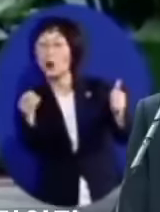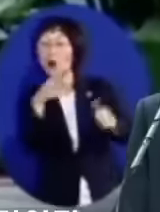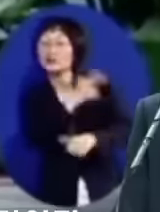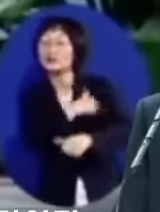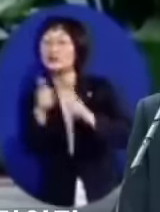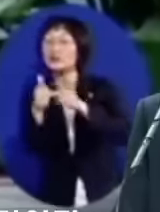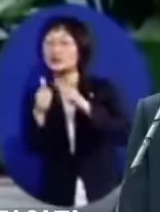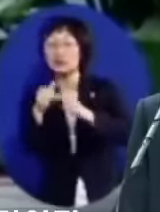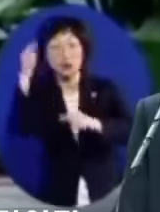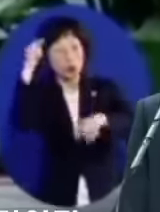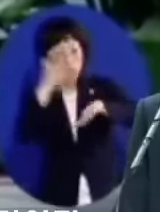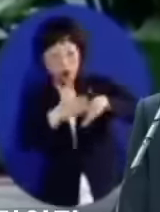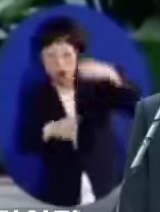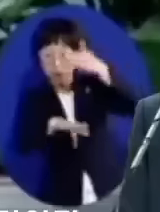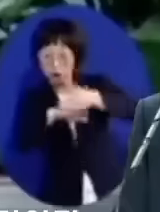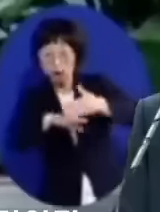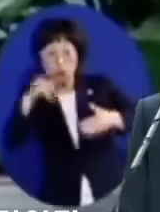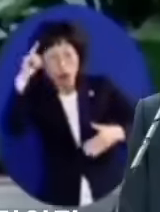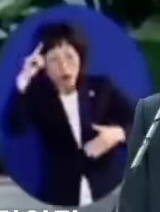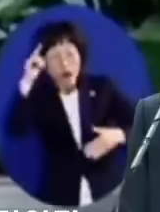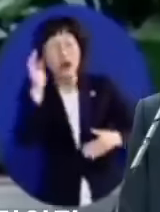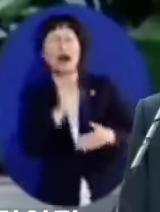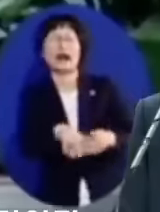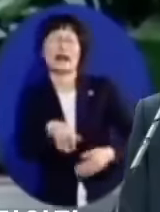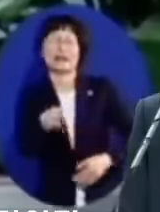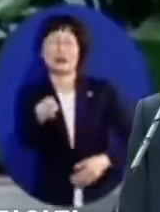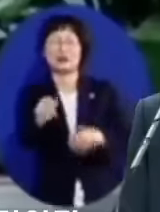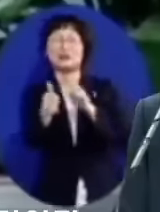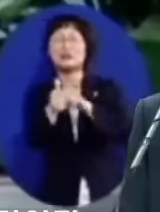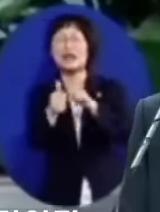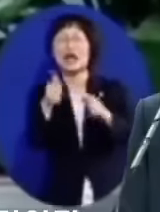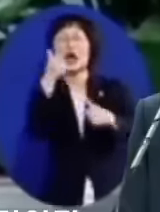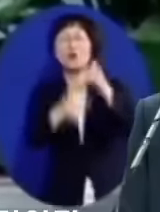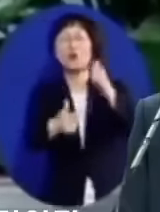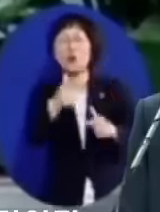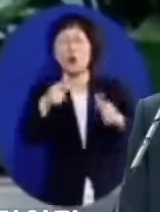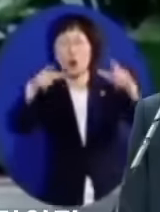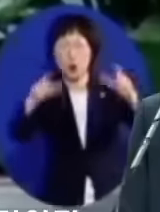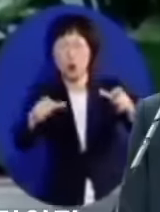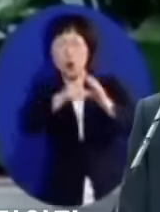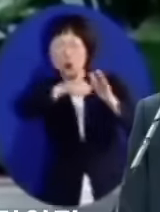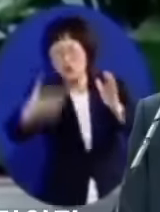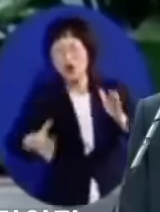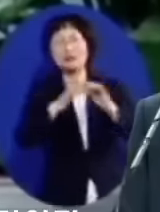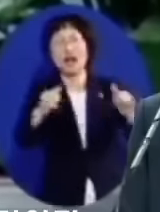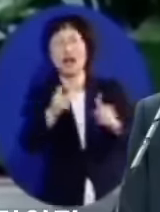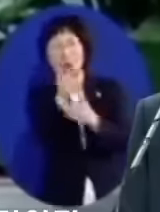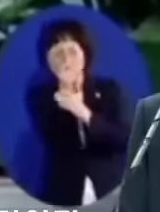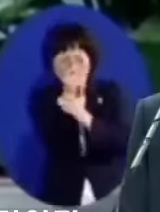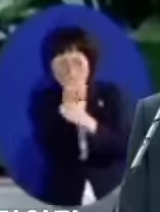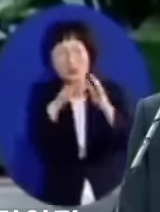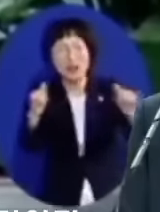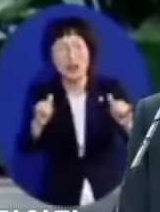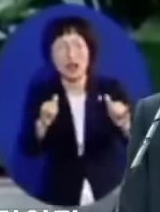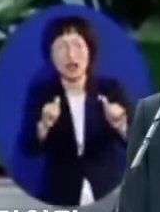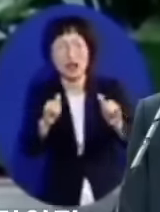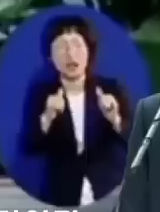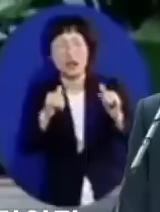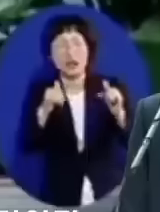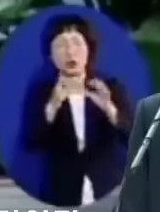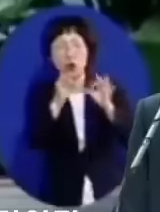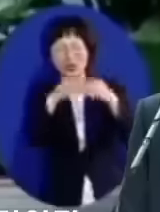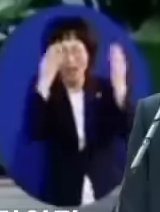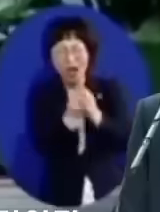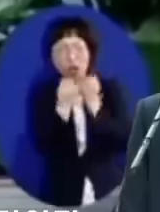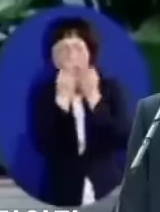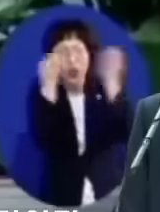몽당손입니까? 목사님 말도 마십시오. 저 사람은 목포가 다 아는 도박꾼입니다. 도박을 해서 살림을 탕진하고 형제들 살림까지